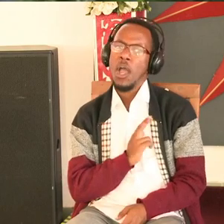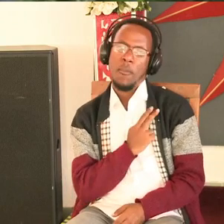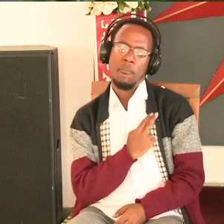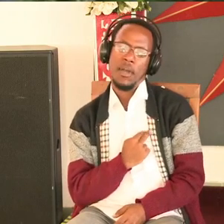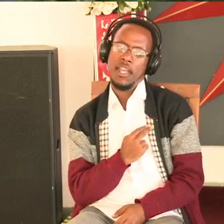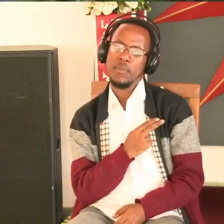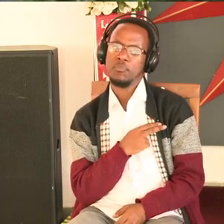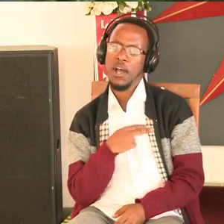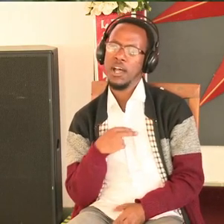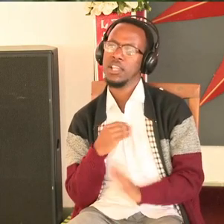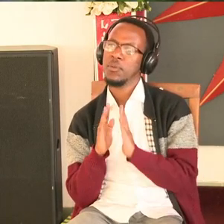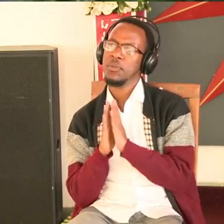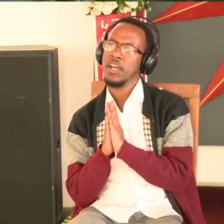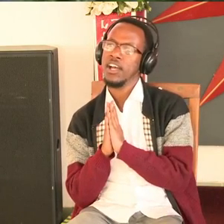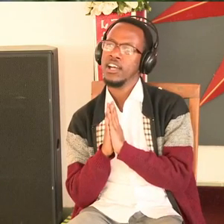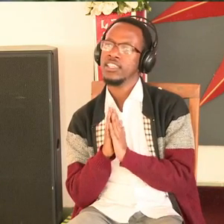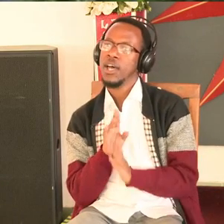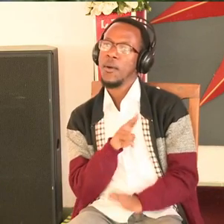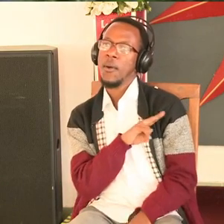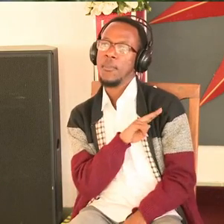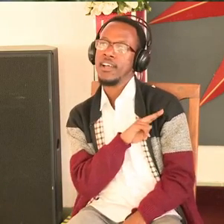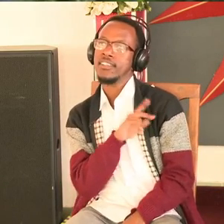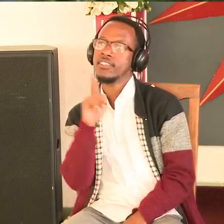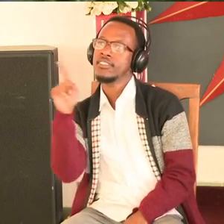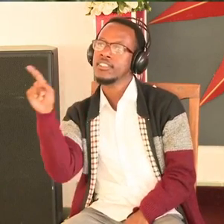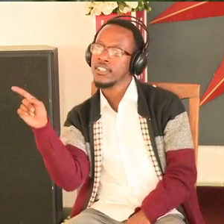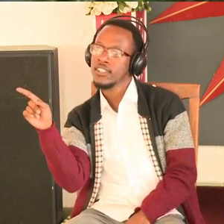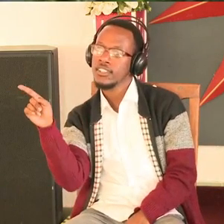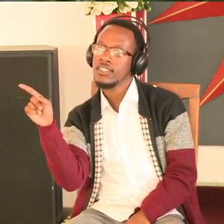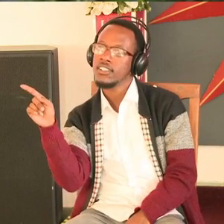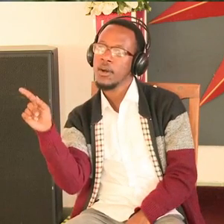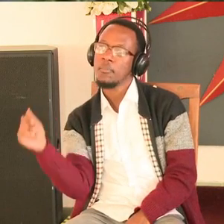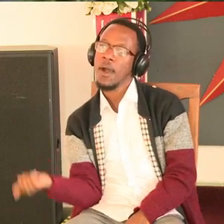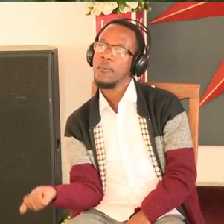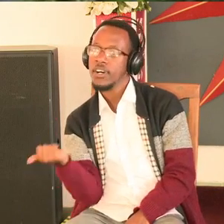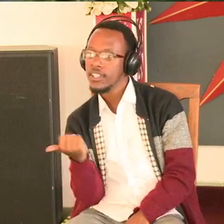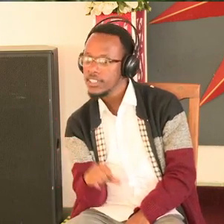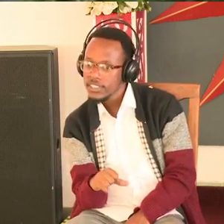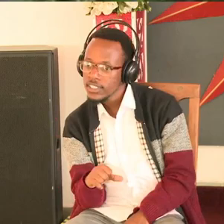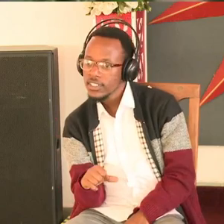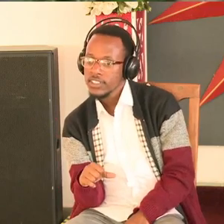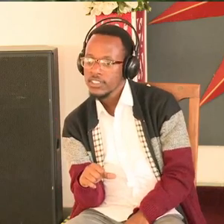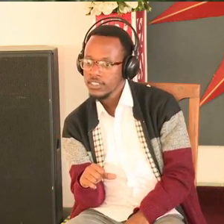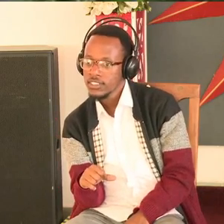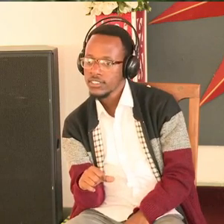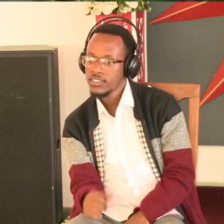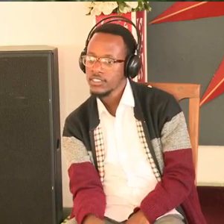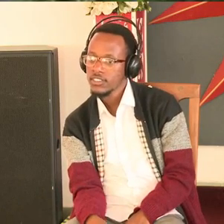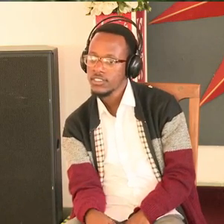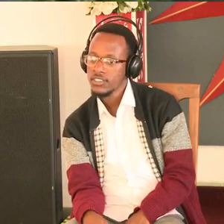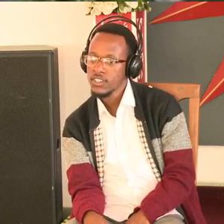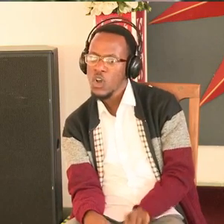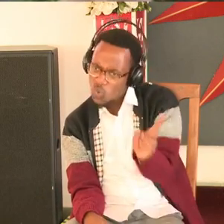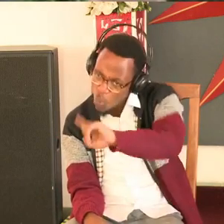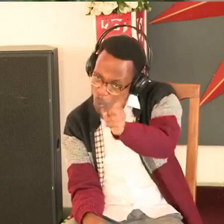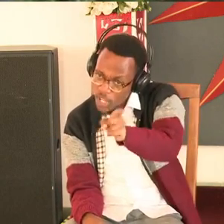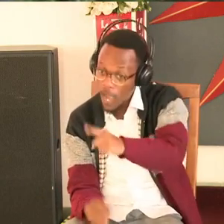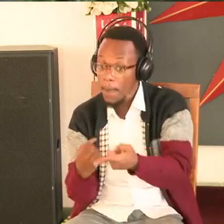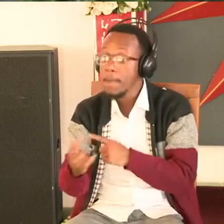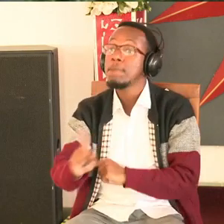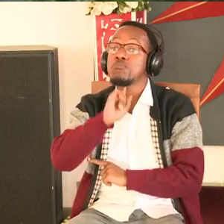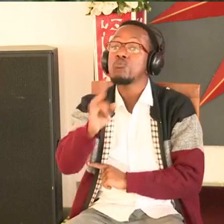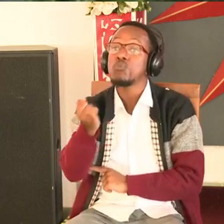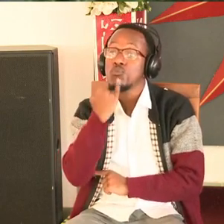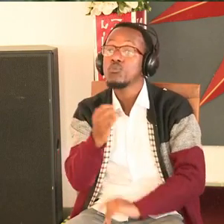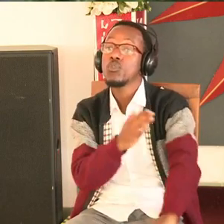iry'abariterie cyangwa iry'ababatista véritable enfant de Dieu umwana w'Imana ukuri wa nyawe